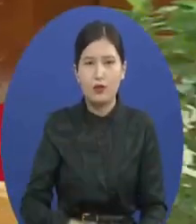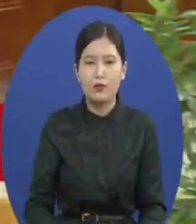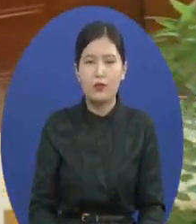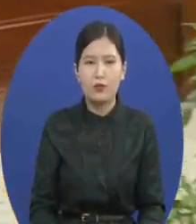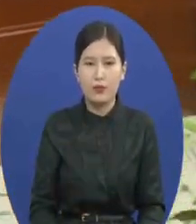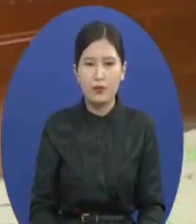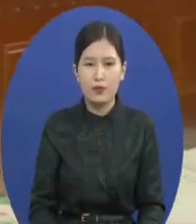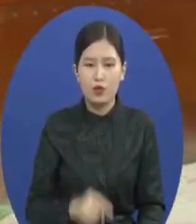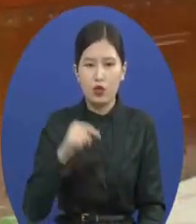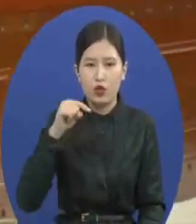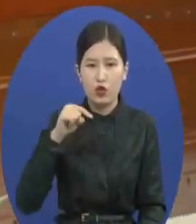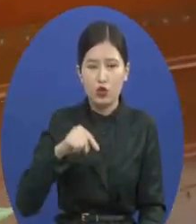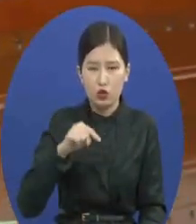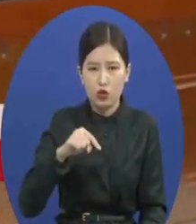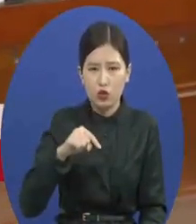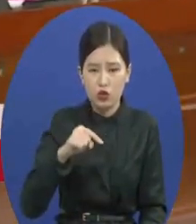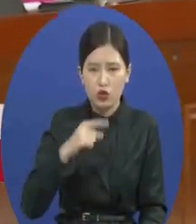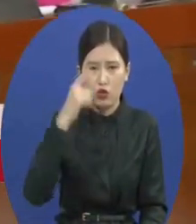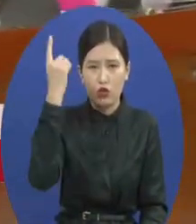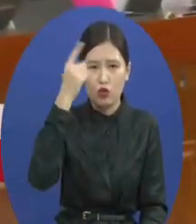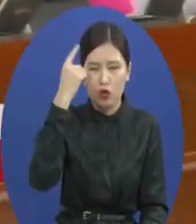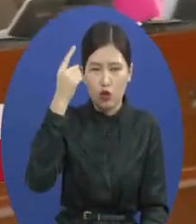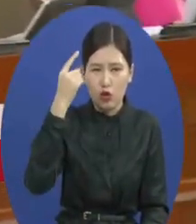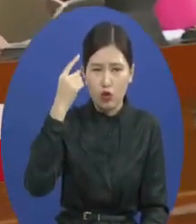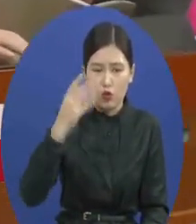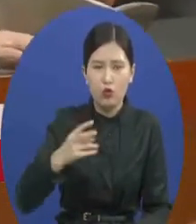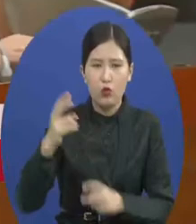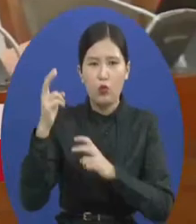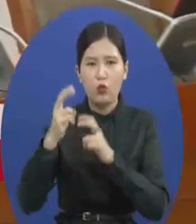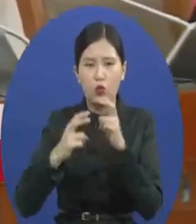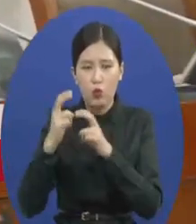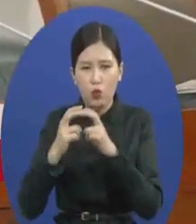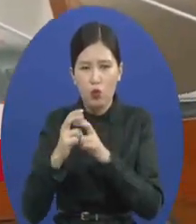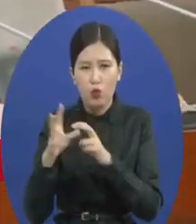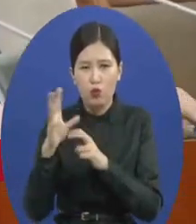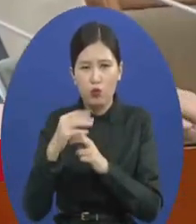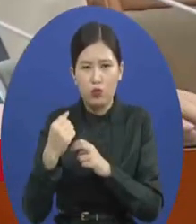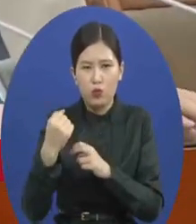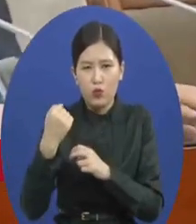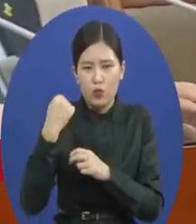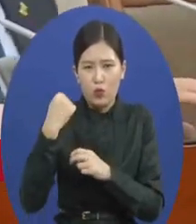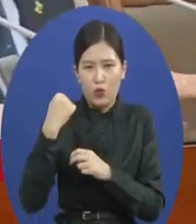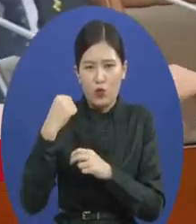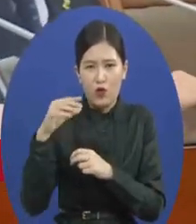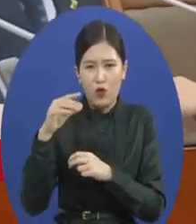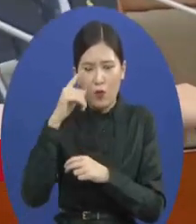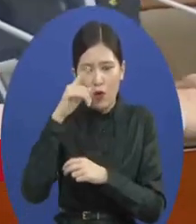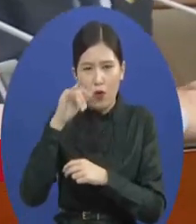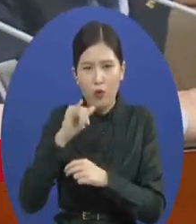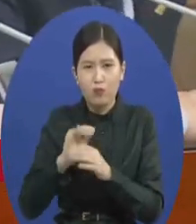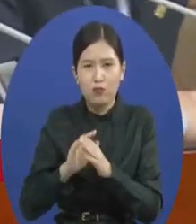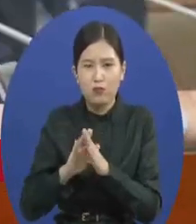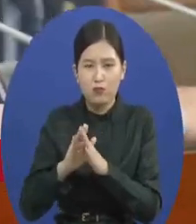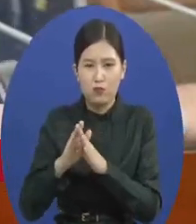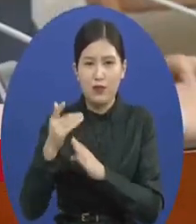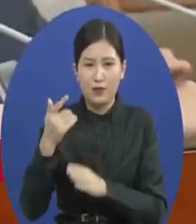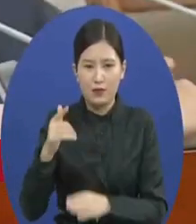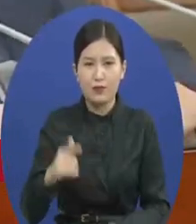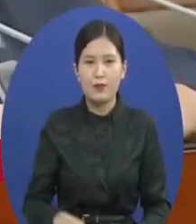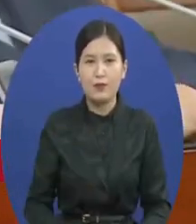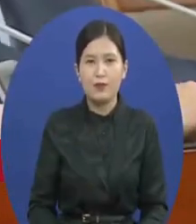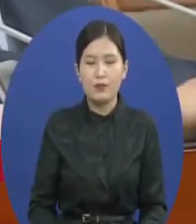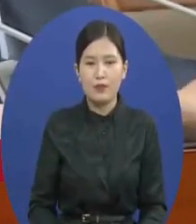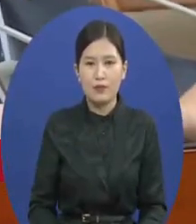дулааны эрчим хүчний хэрэглээ үйлдвэрлэлийн хүчин чадалд ойролцоо очсон байдалтай байна.